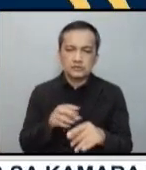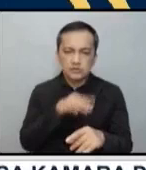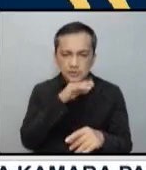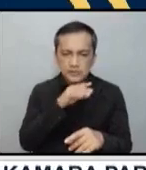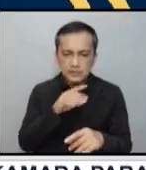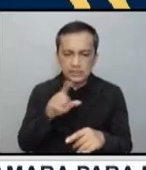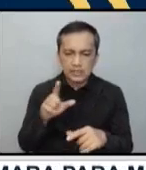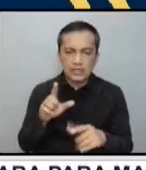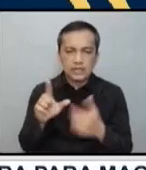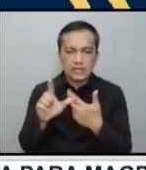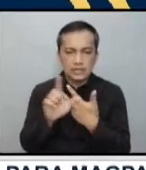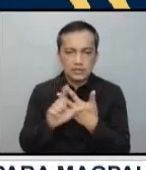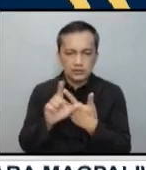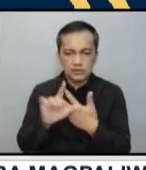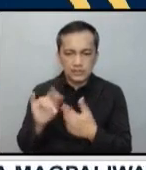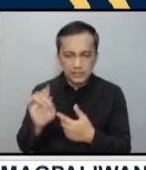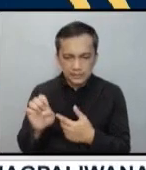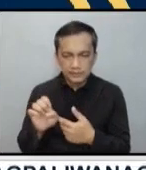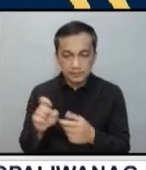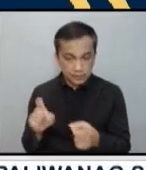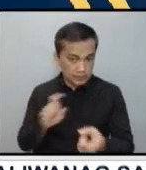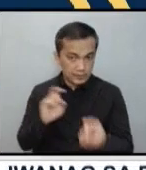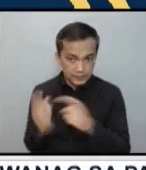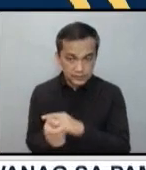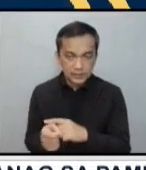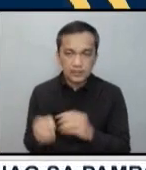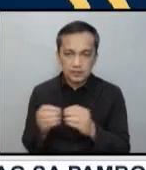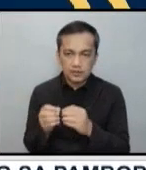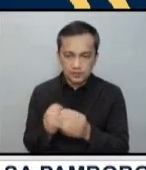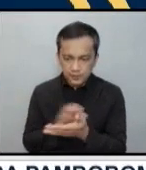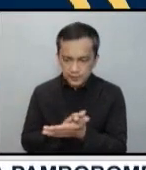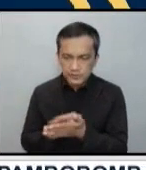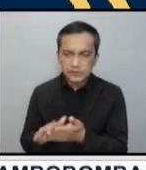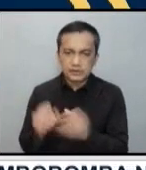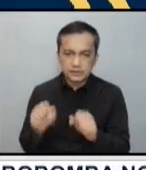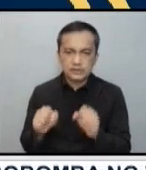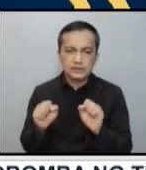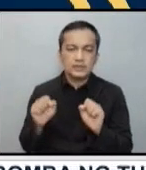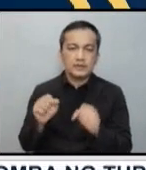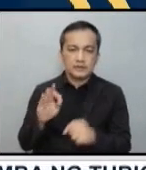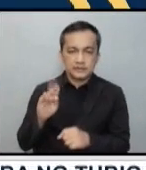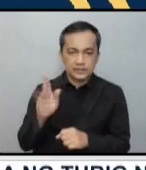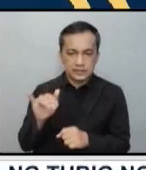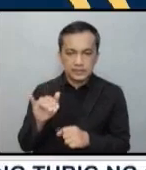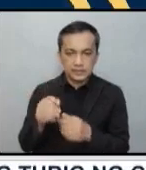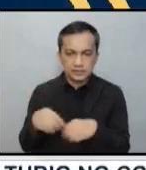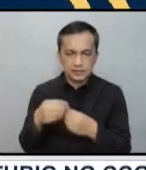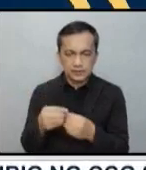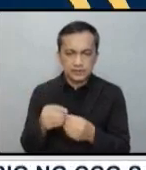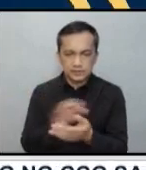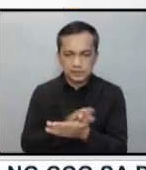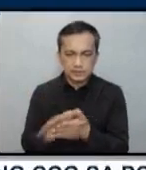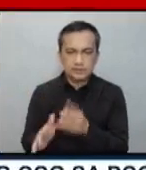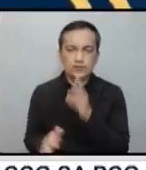na, mas mapapanatili ang kakayahan ng pasilidad na magbigay ng malinis na tubig.